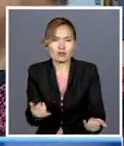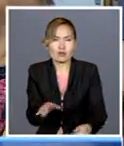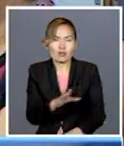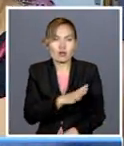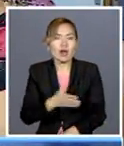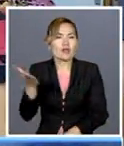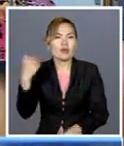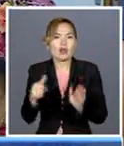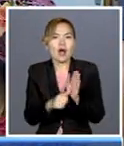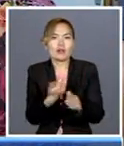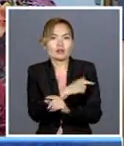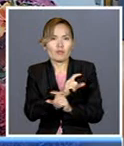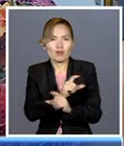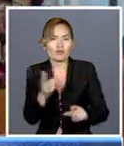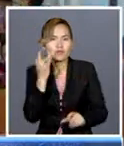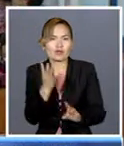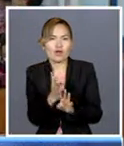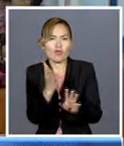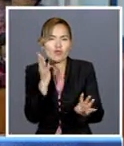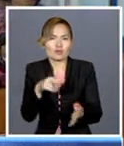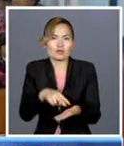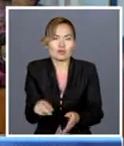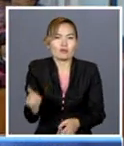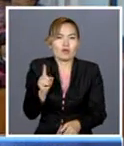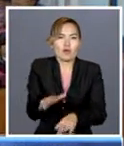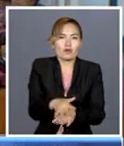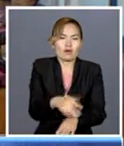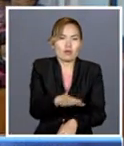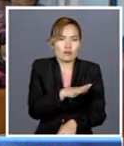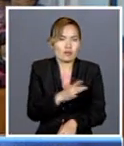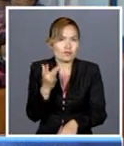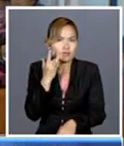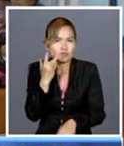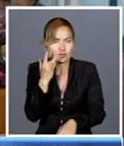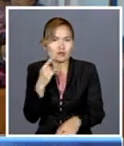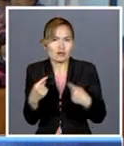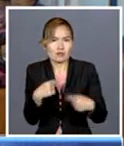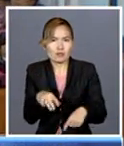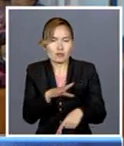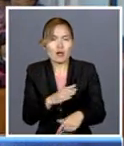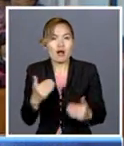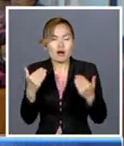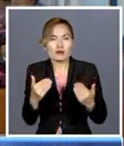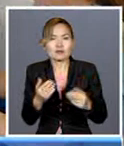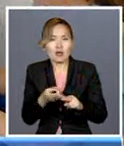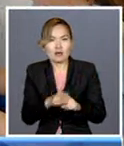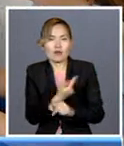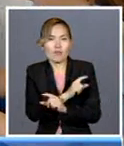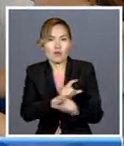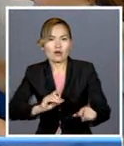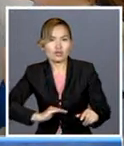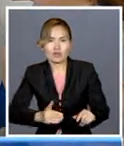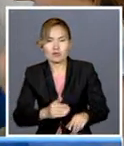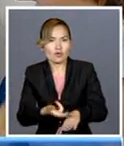бірақ өкінішке орай ол уақытта кіре алмайтынбыз. Ал мына жақта енді тіркелген уақытта кіреміз, тіркелген уақытта қабылдайды бізді.